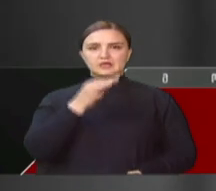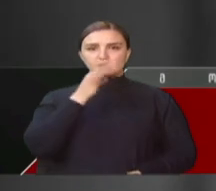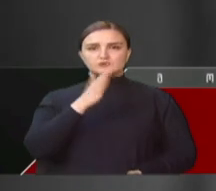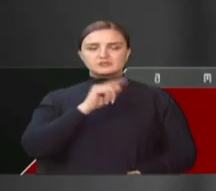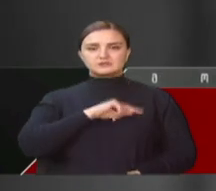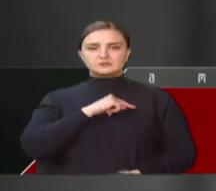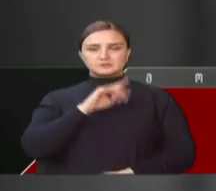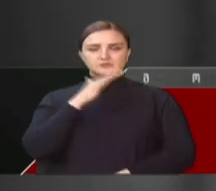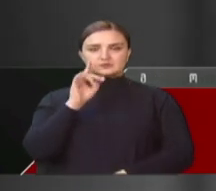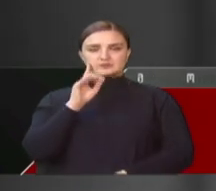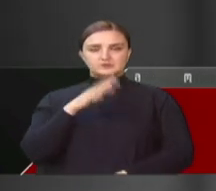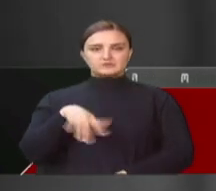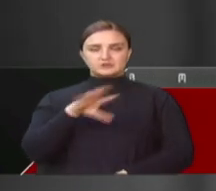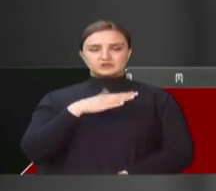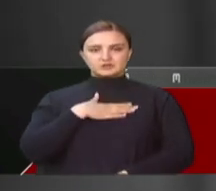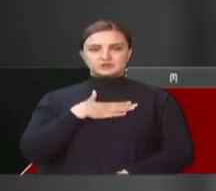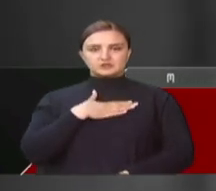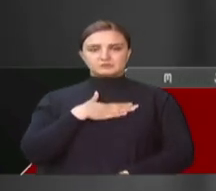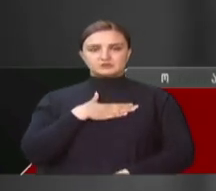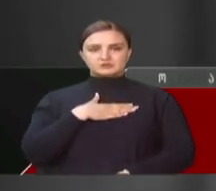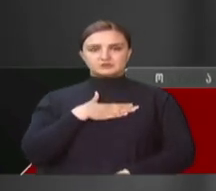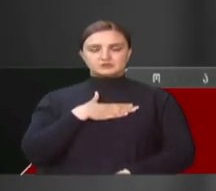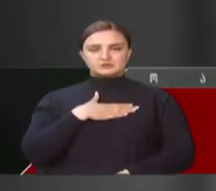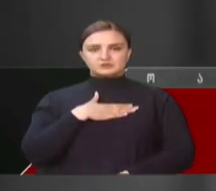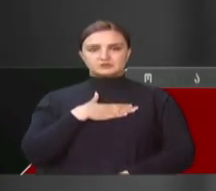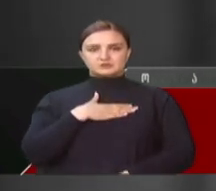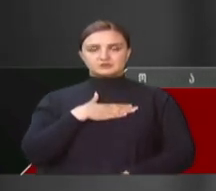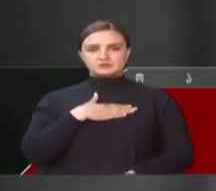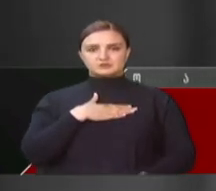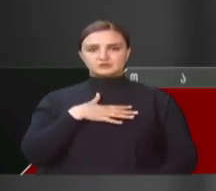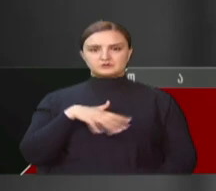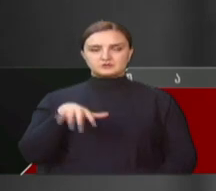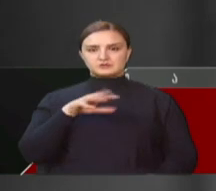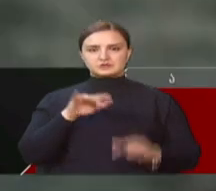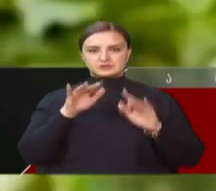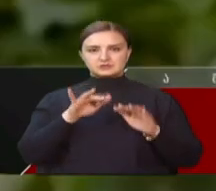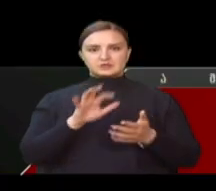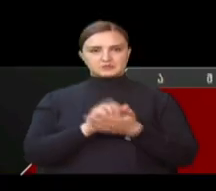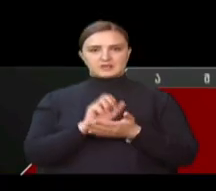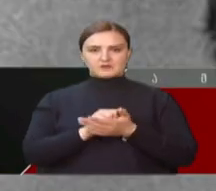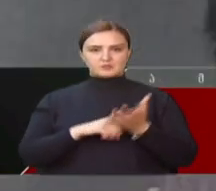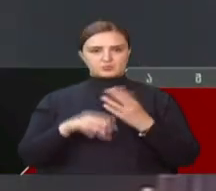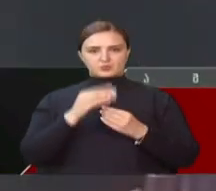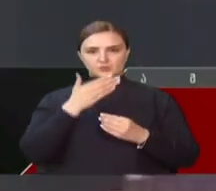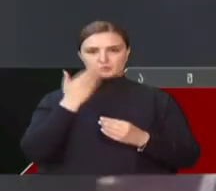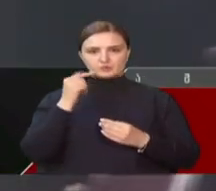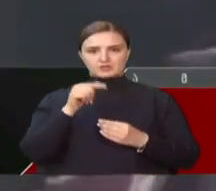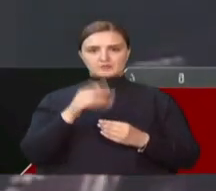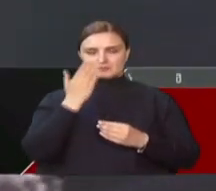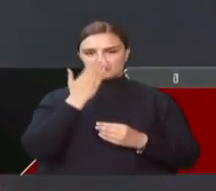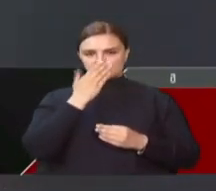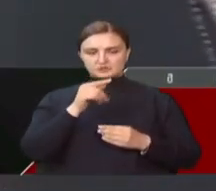აი თუნდაც ის, რომ ყველა ჩემს თავით და ჩემი უმეტესობისნაირად არ არიან საქმე დაკავებული. მაშინაც სამ